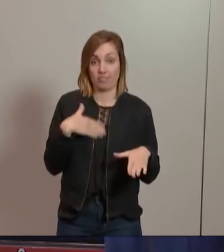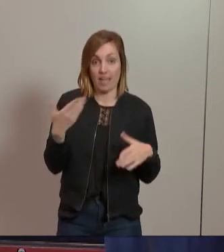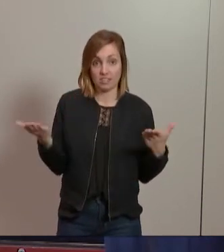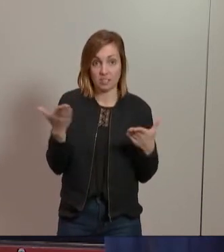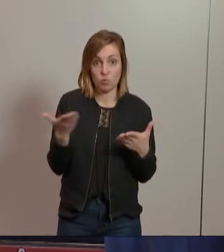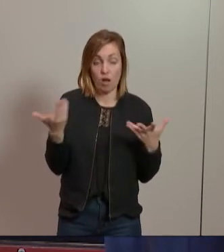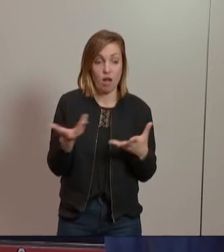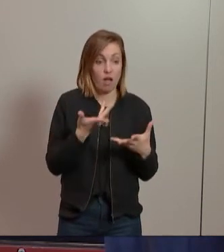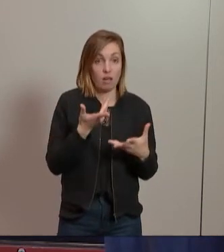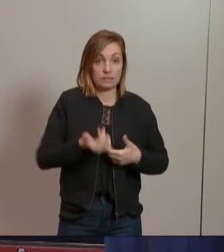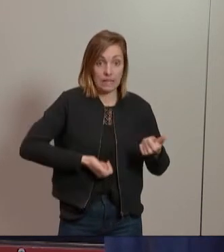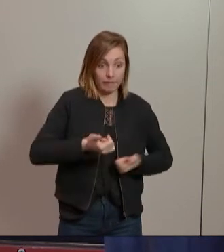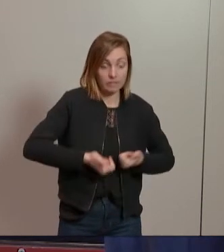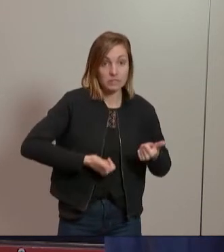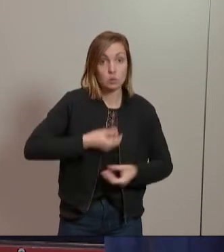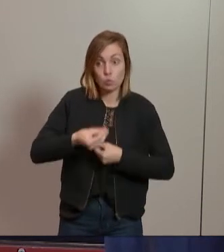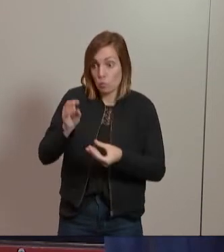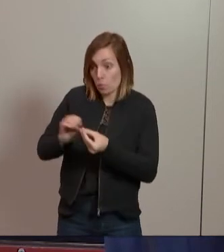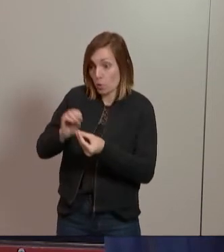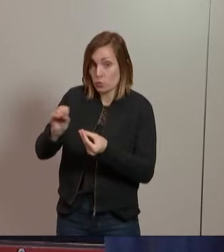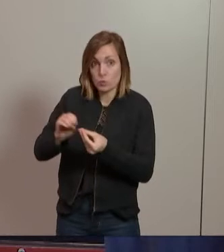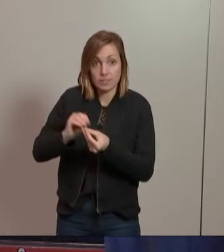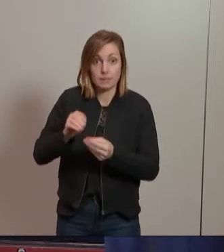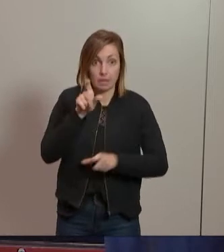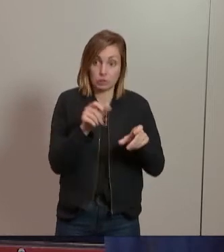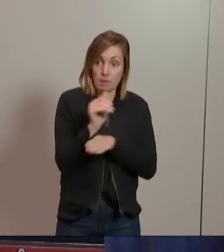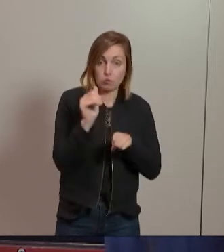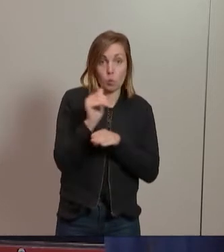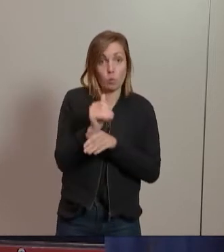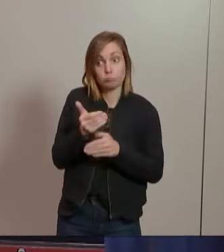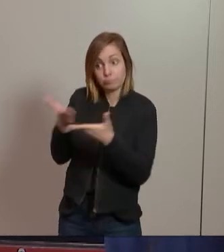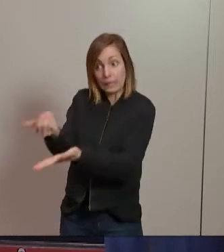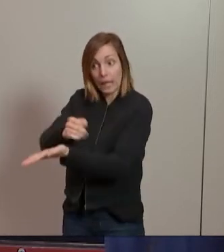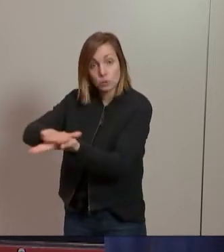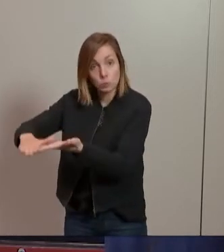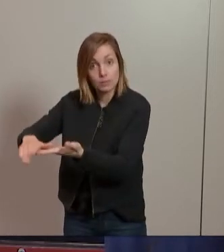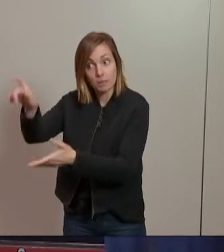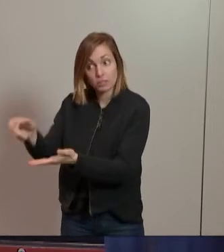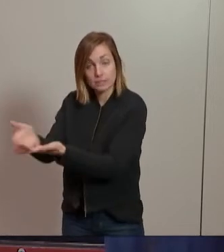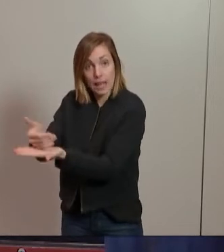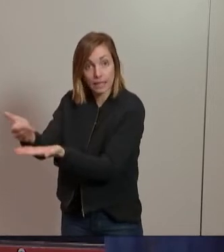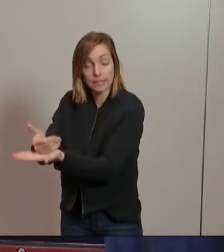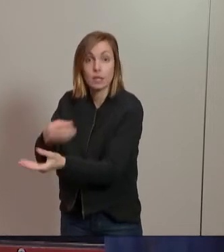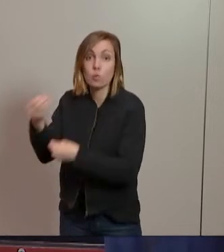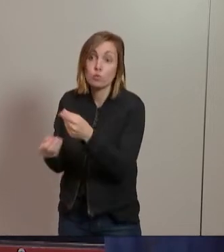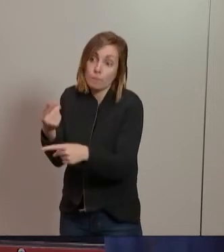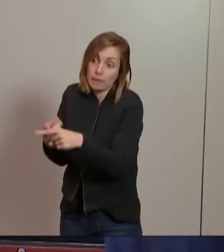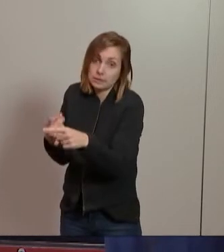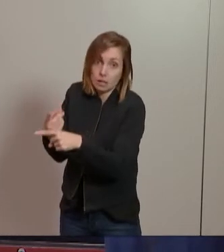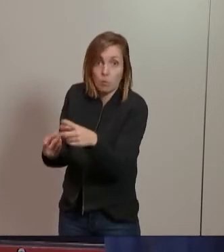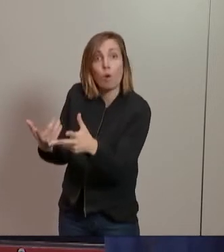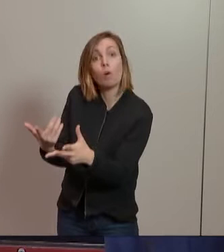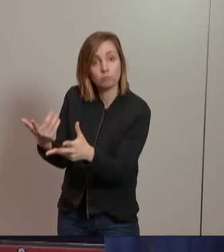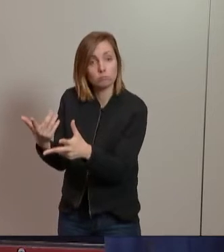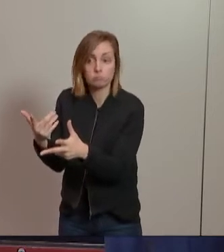des services fournis ou mis à disposition du salarié par l'employeur, soit gratuitement, soit moyennant une participation